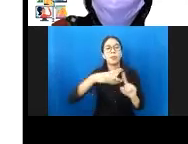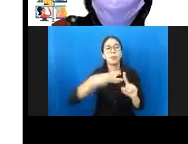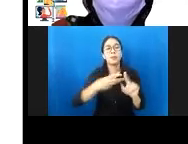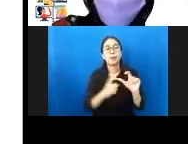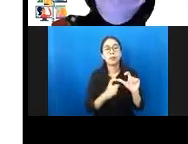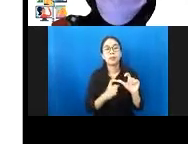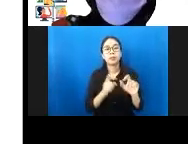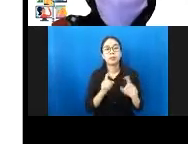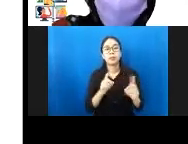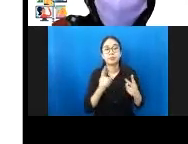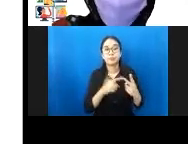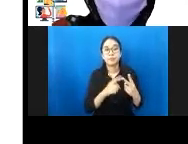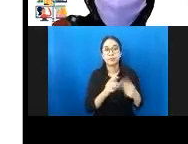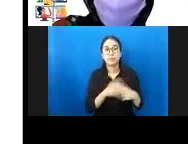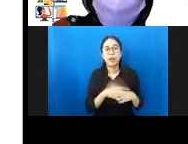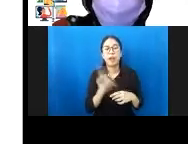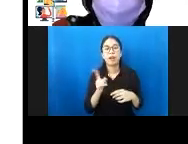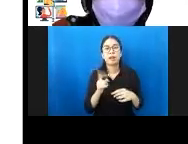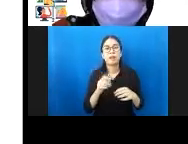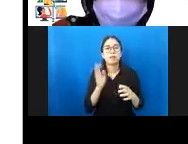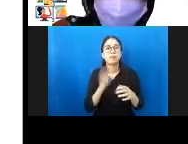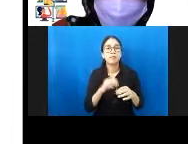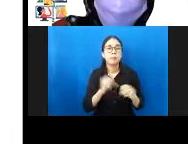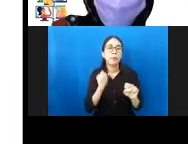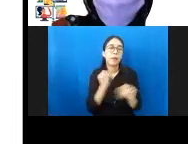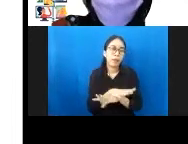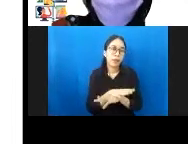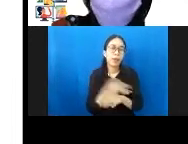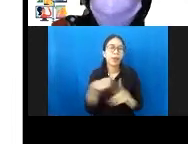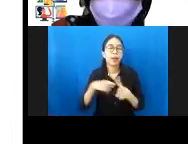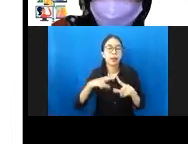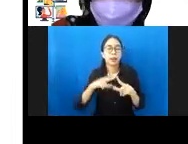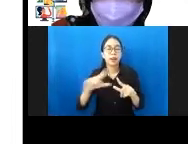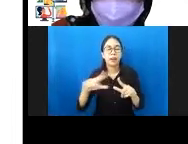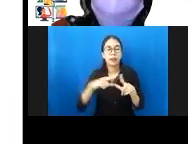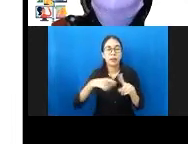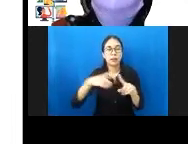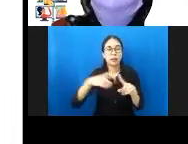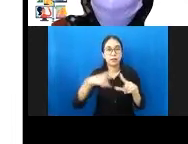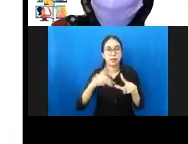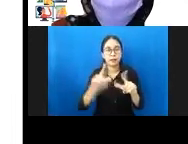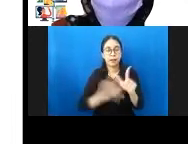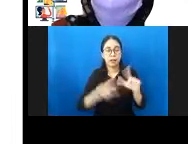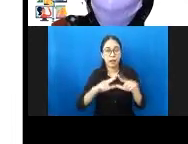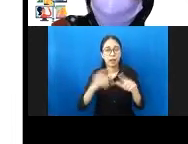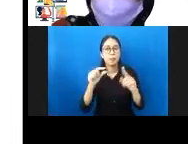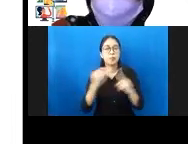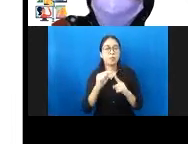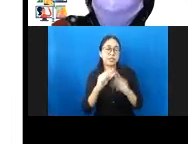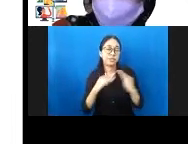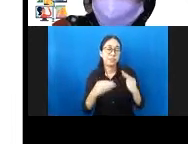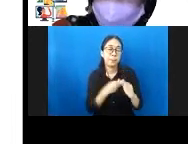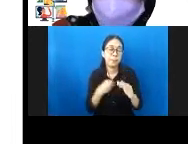disusul dengan pelaksanaan kalakaryanya sendiri di puskesmas dampingan. Di sini ada